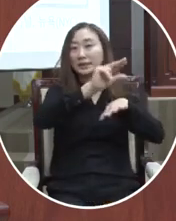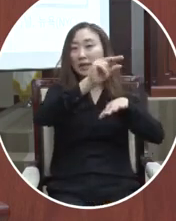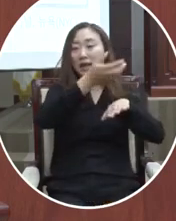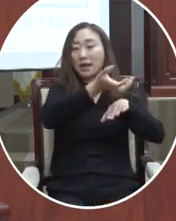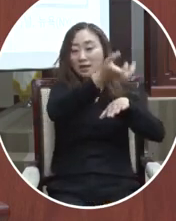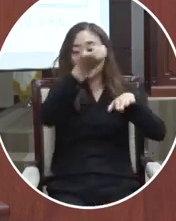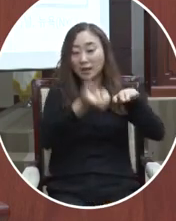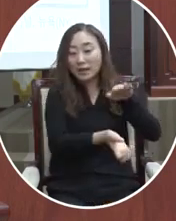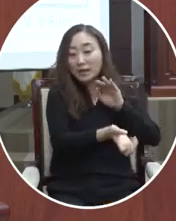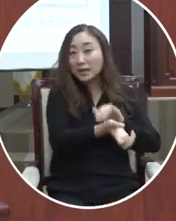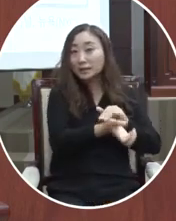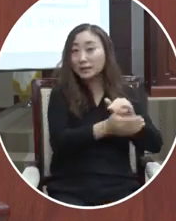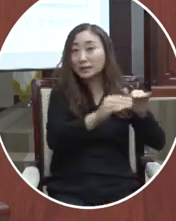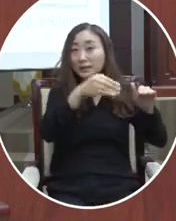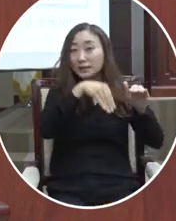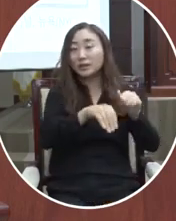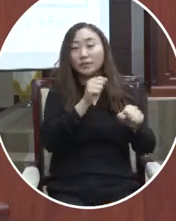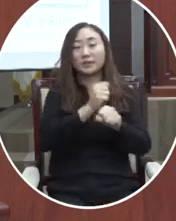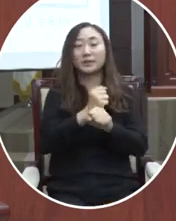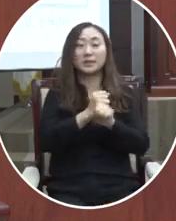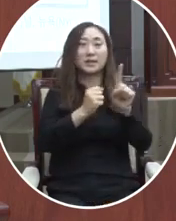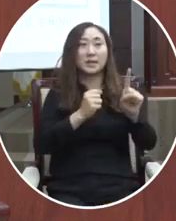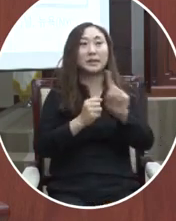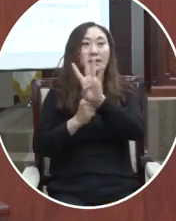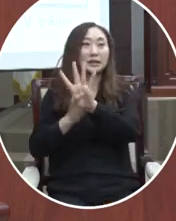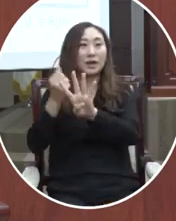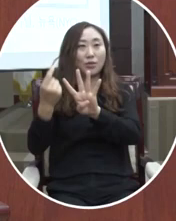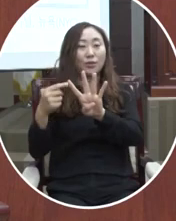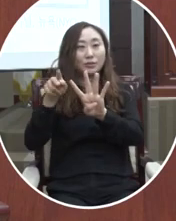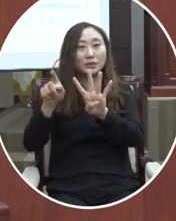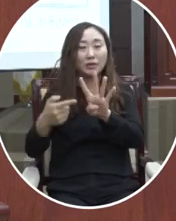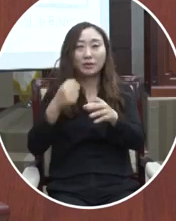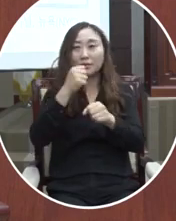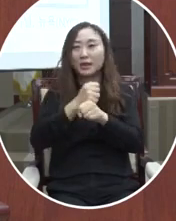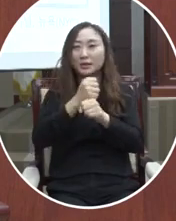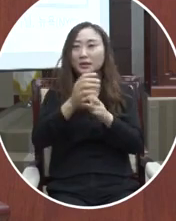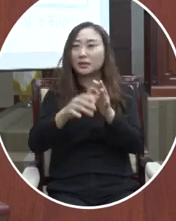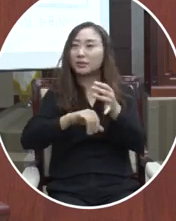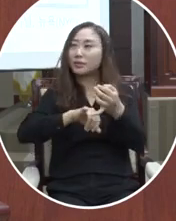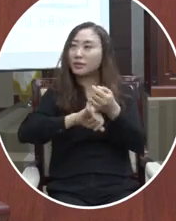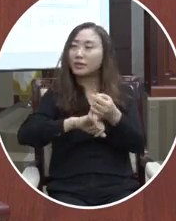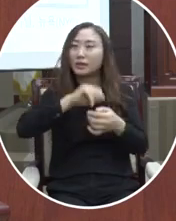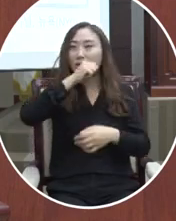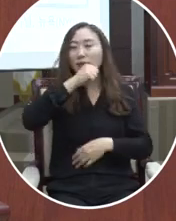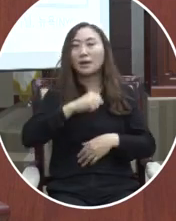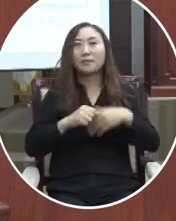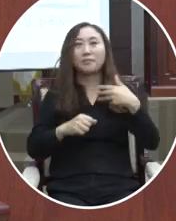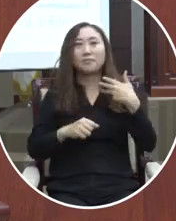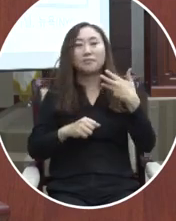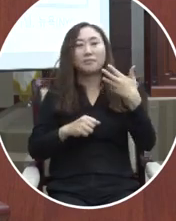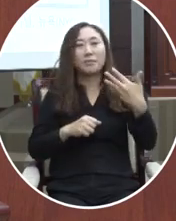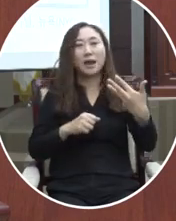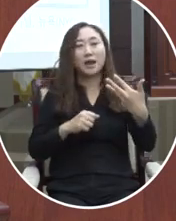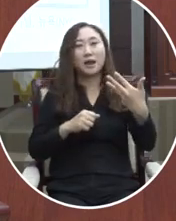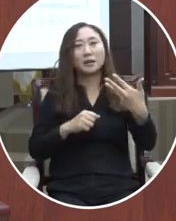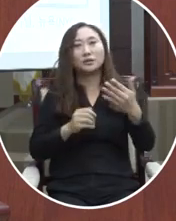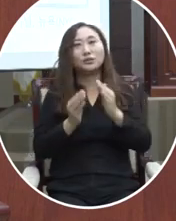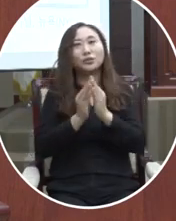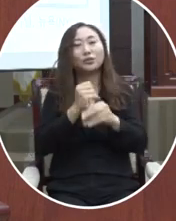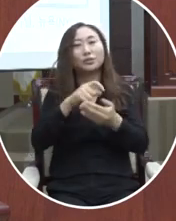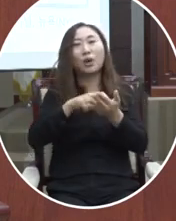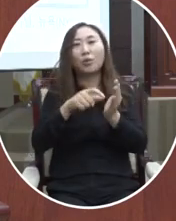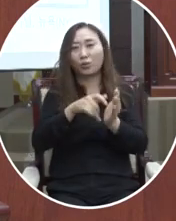전략 연구에 따르면 1, 4호선의 지상철도 구간을 제하는데 필요한 예산 총 8조로 추산되고